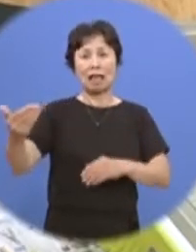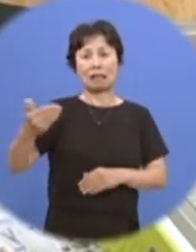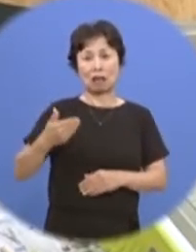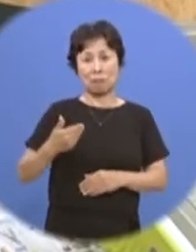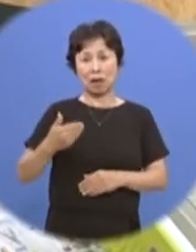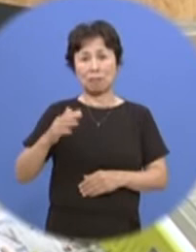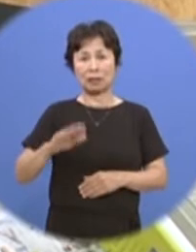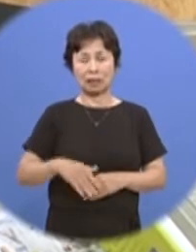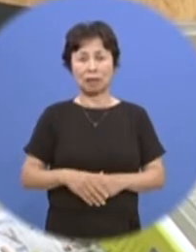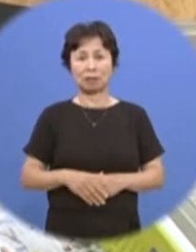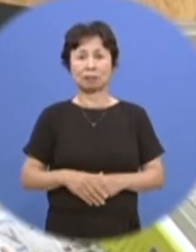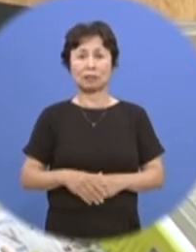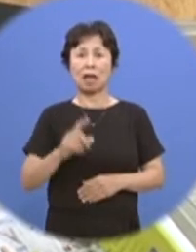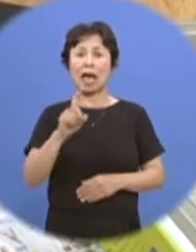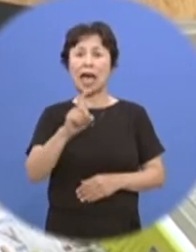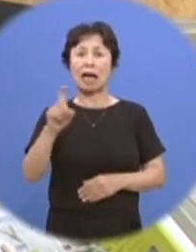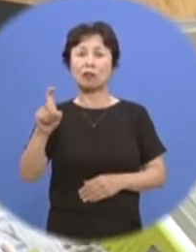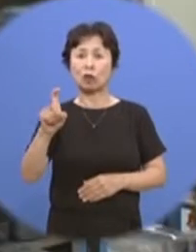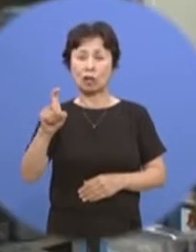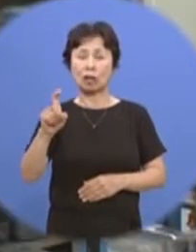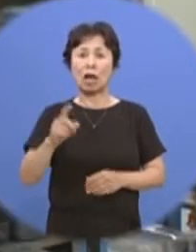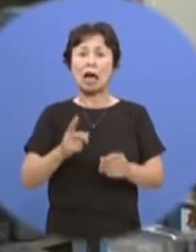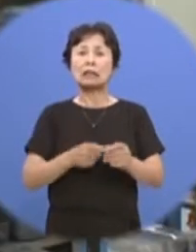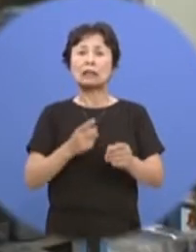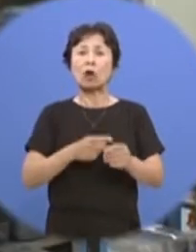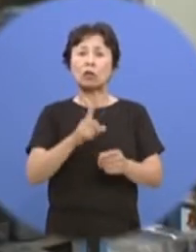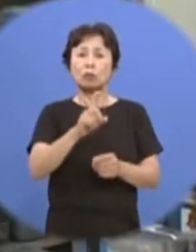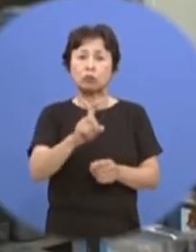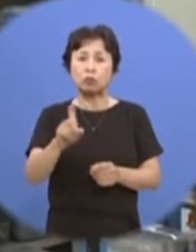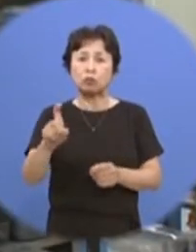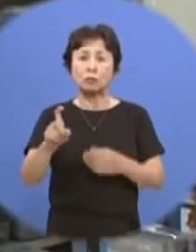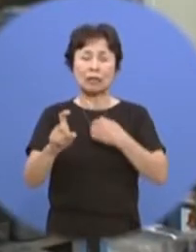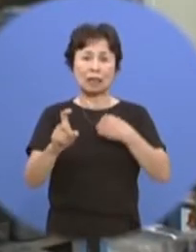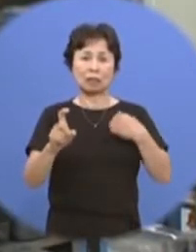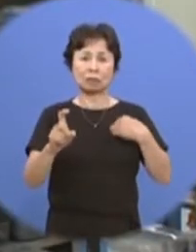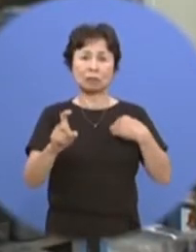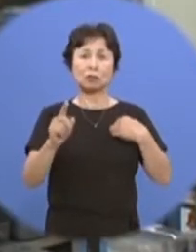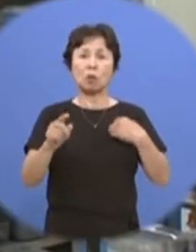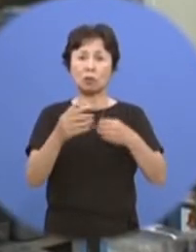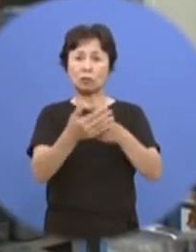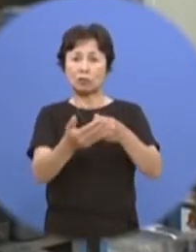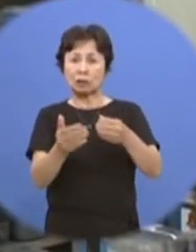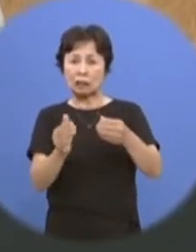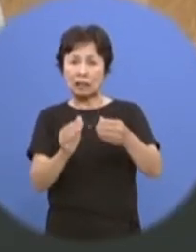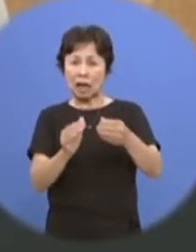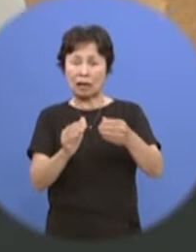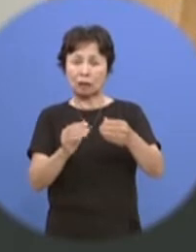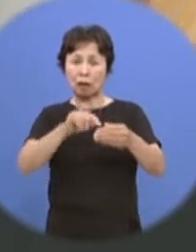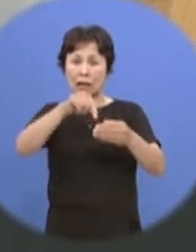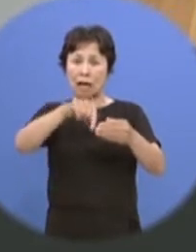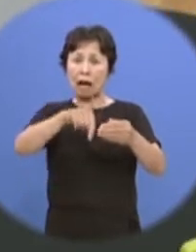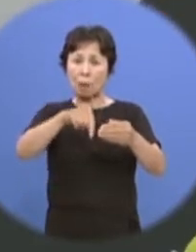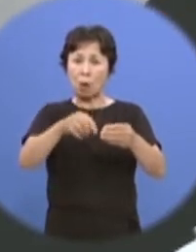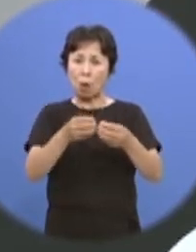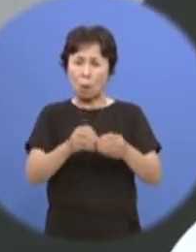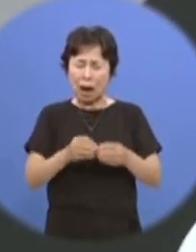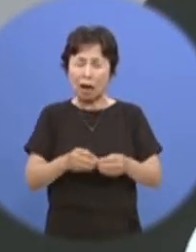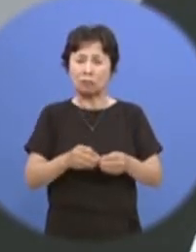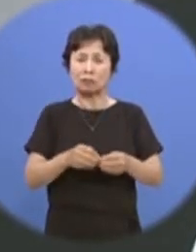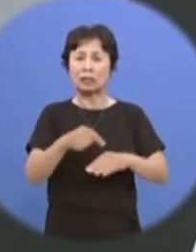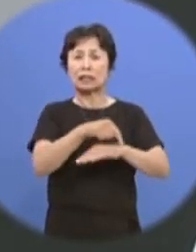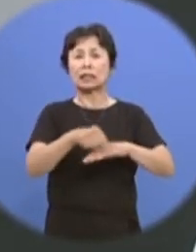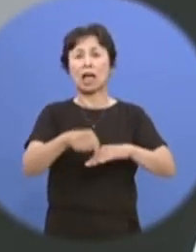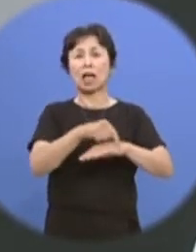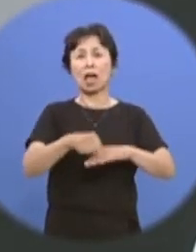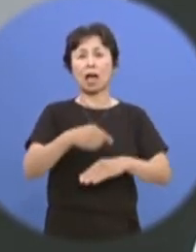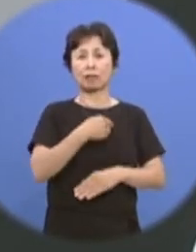はエアゾールスプレーの自動噴霧器、外観ももちろんですけれども、こういう内部の構造も詳細に設計することができ